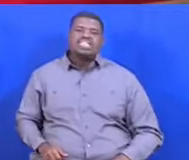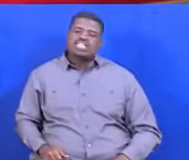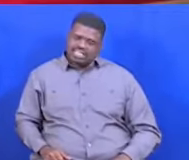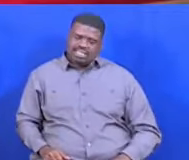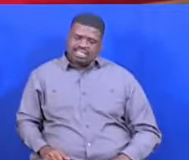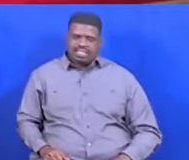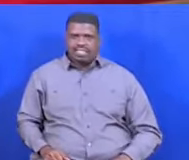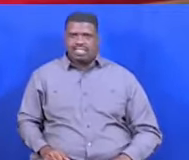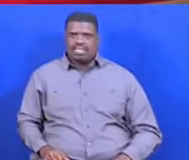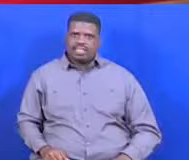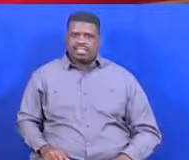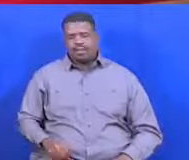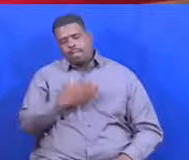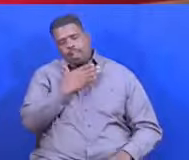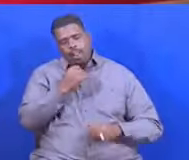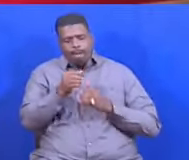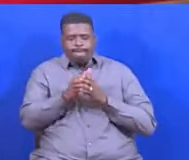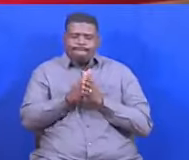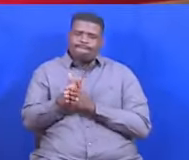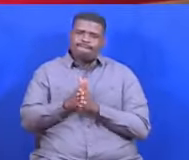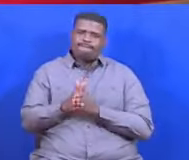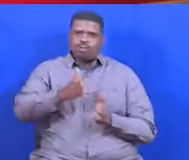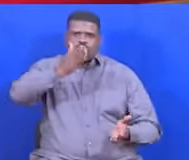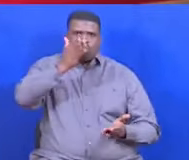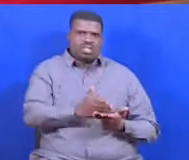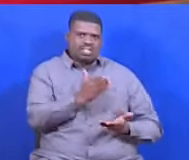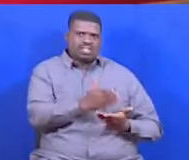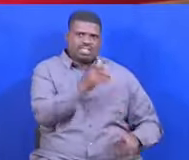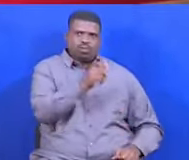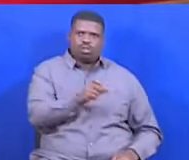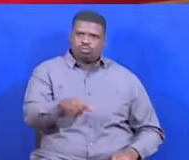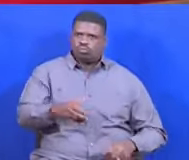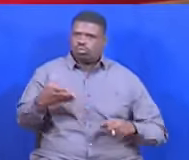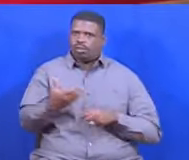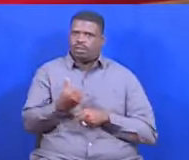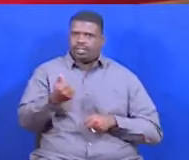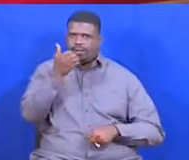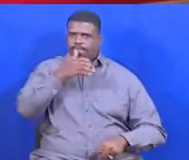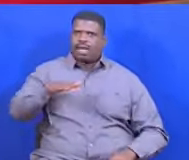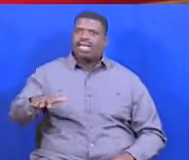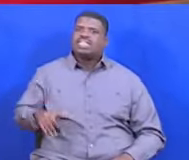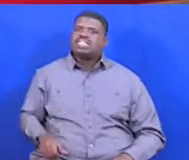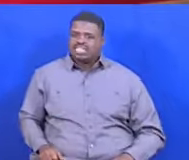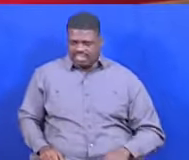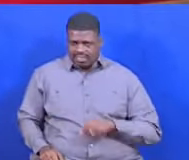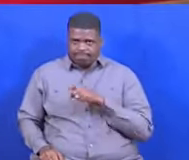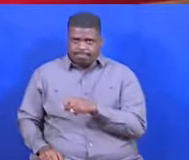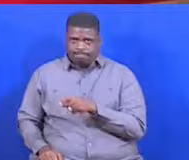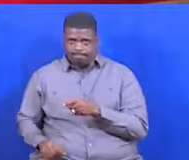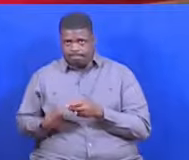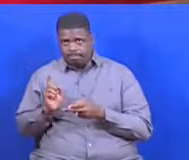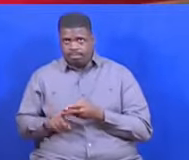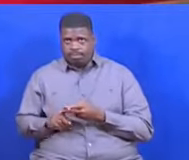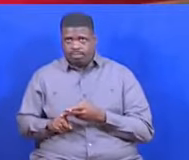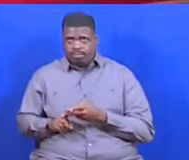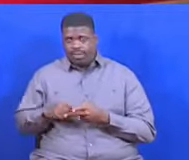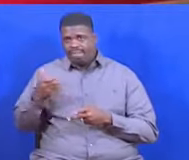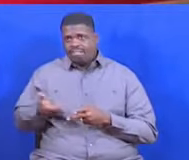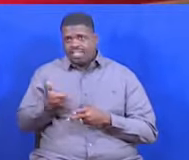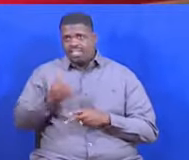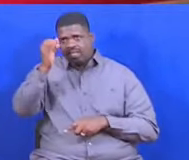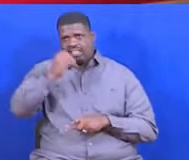ambayo matamanio yake ni kuhakikisha kwamba wananchi wanapata maji, na kwa